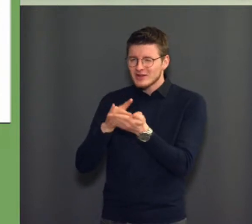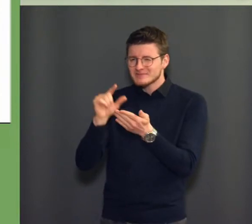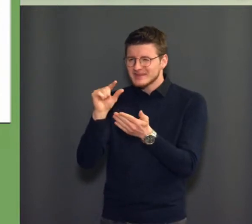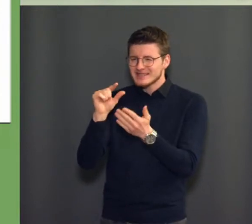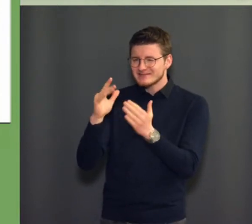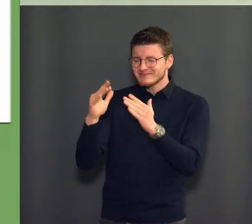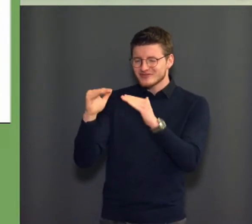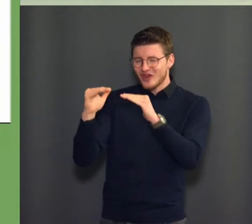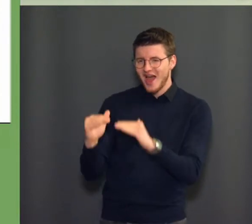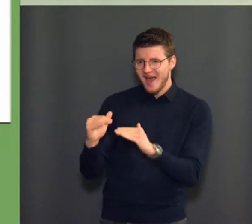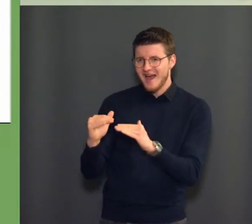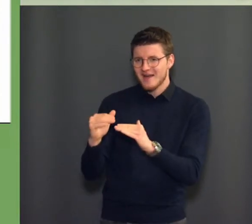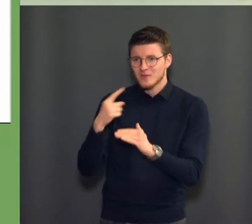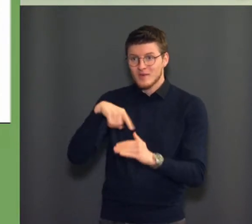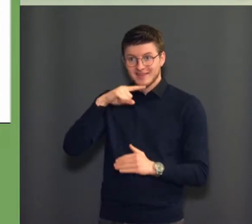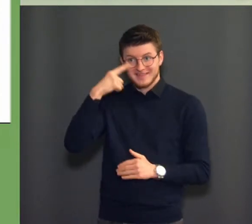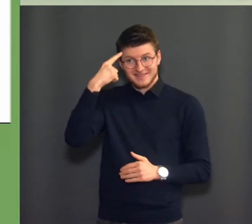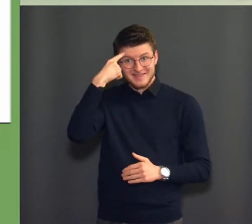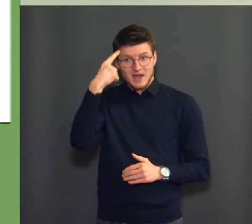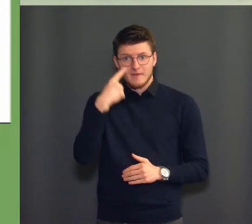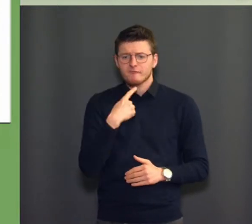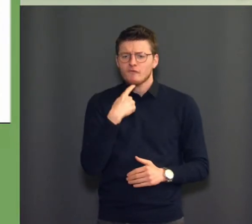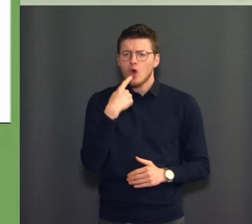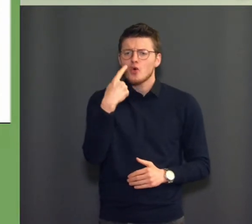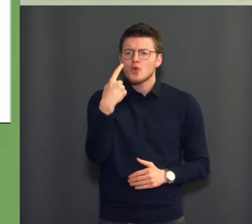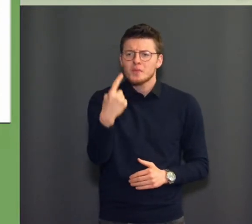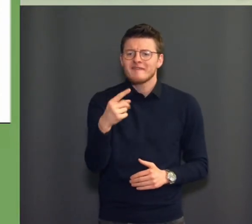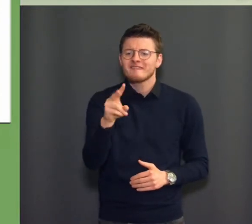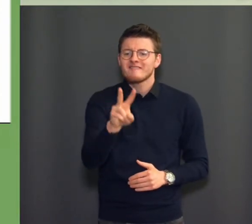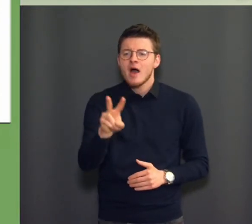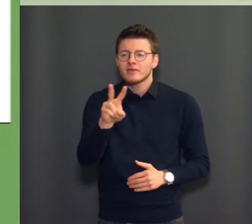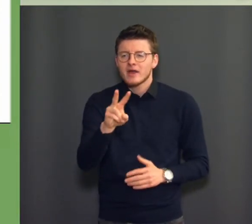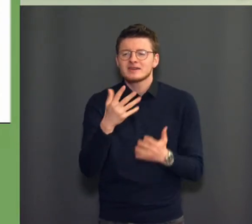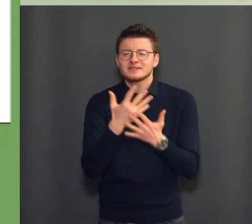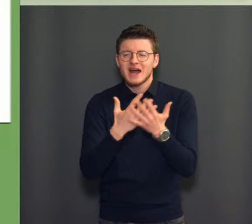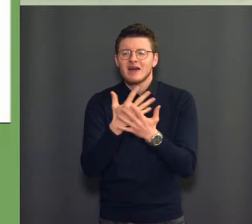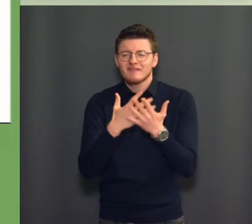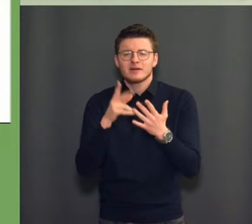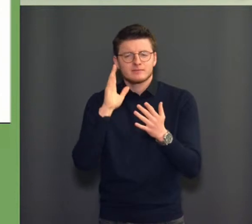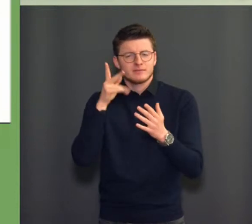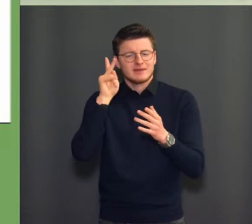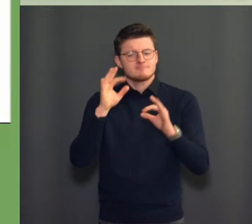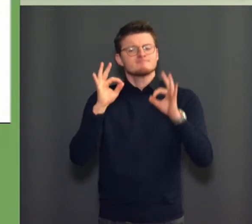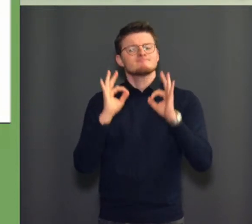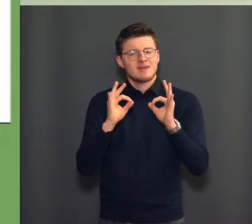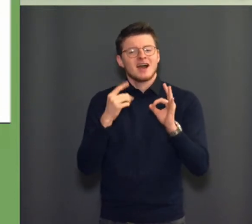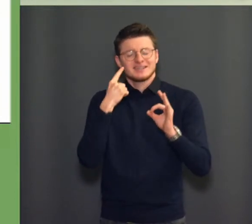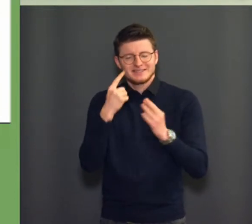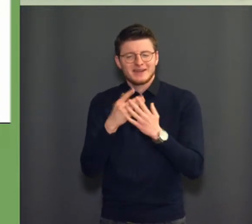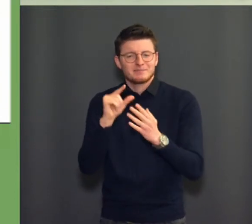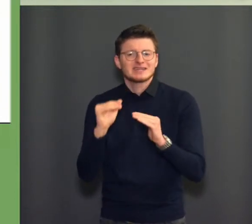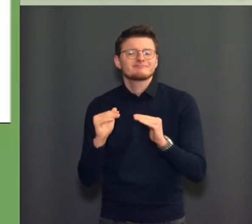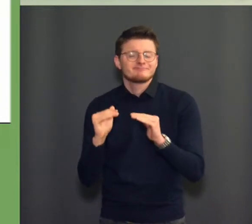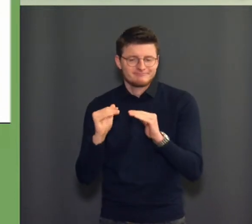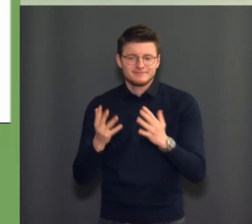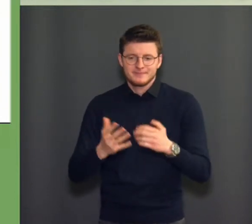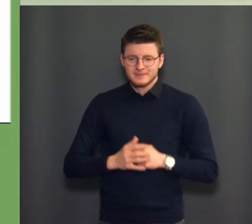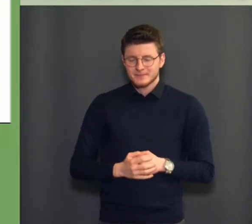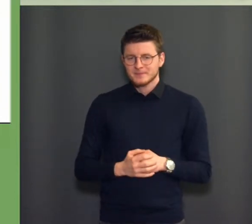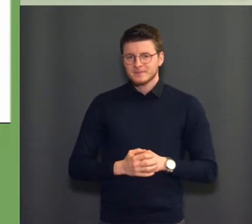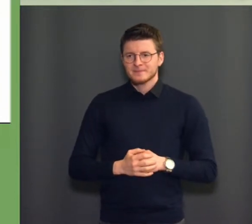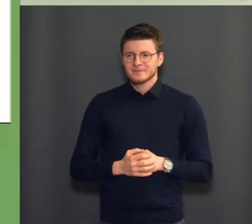week vrijdag zal overschat worden. Het is zo dat tijdens een vakantieperiode, tijdens een weekend en zeker ook